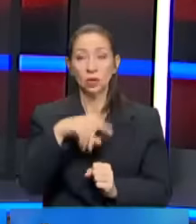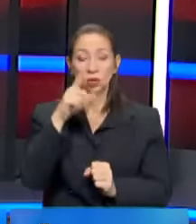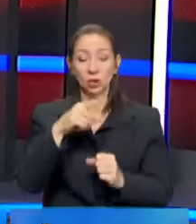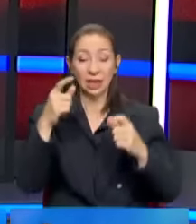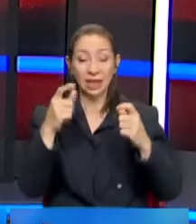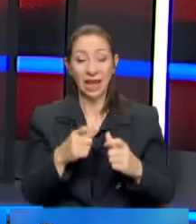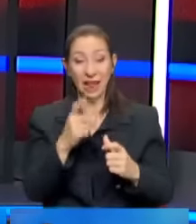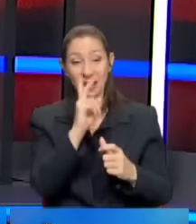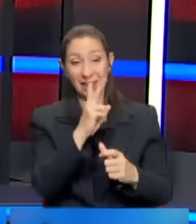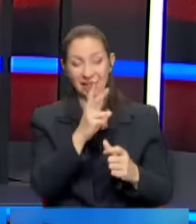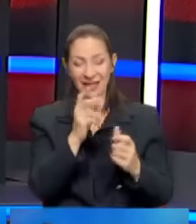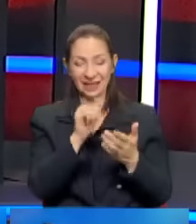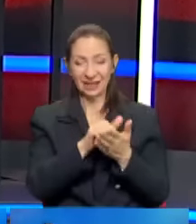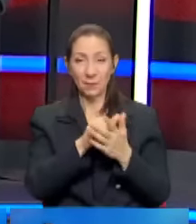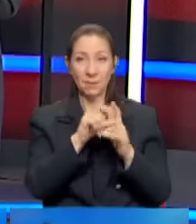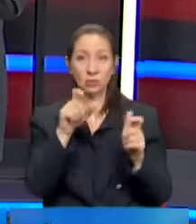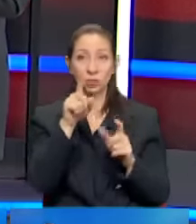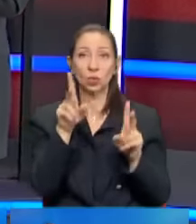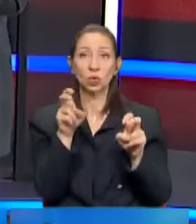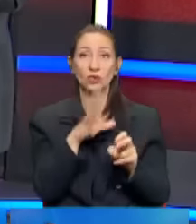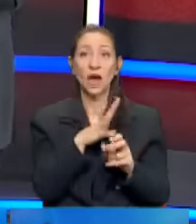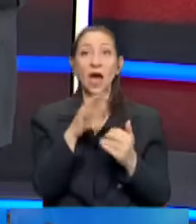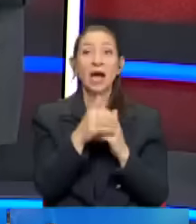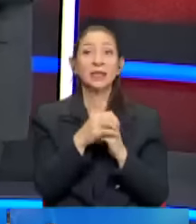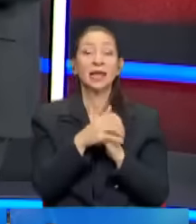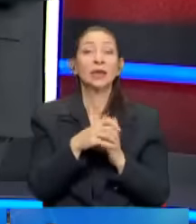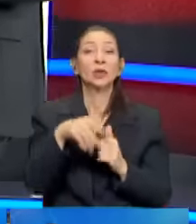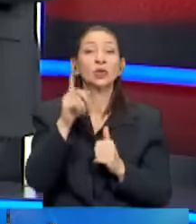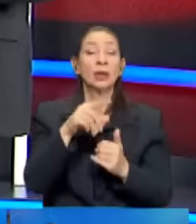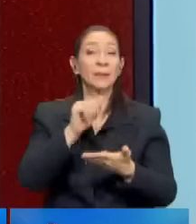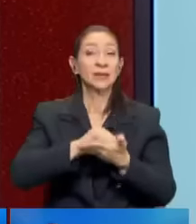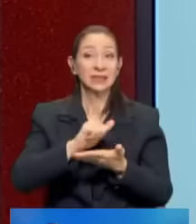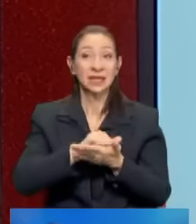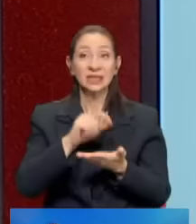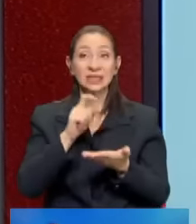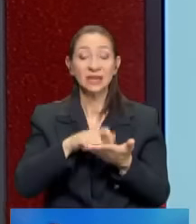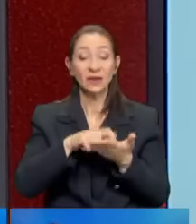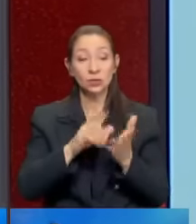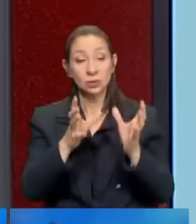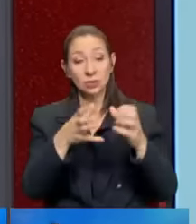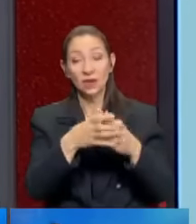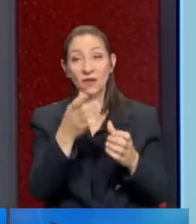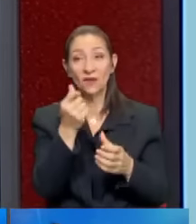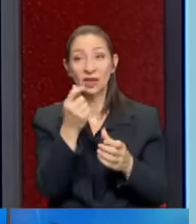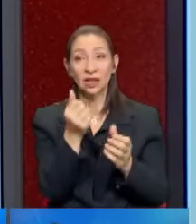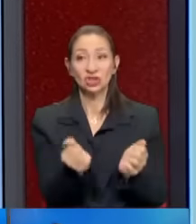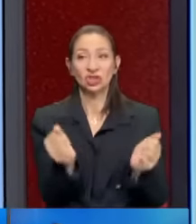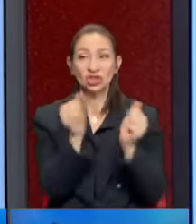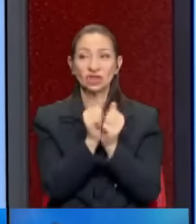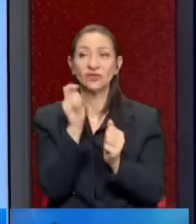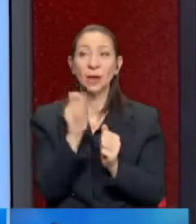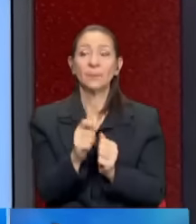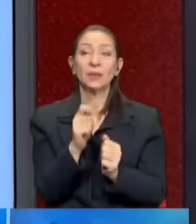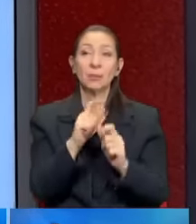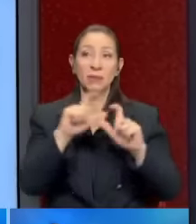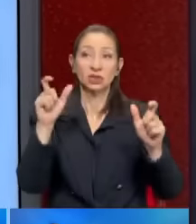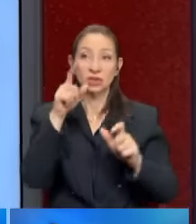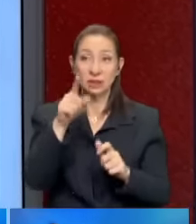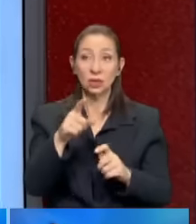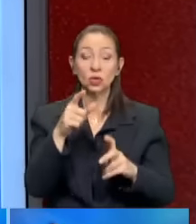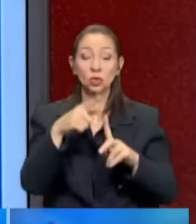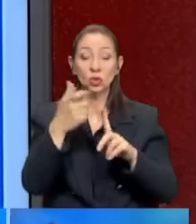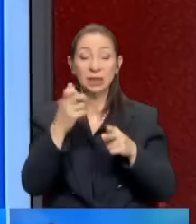yerel gazete manşetlerinde Tam da bu konu var Antalya Gündem gazetesi tavuk lobisi fiyatları katladı manşetiyle çıkmış Bugün